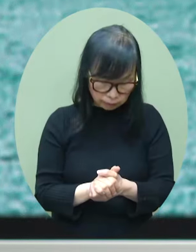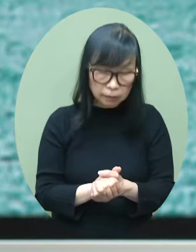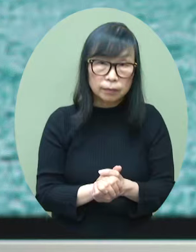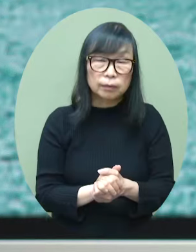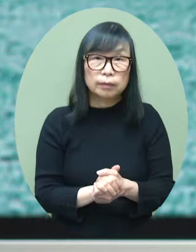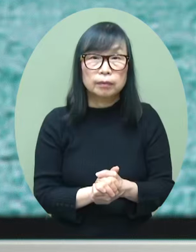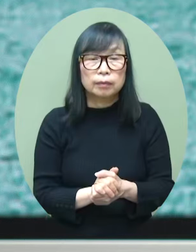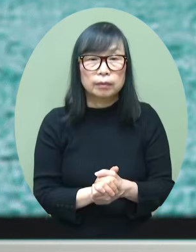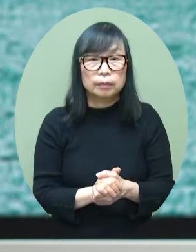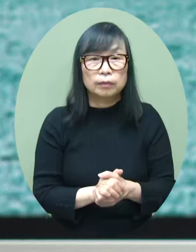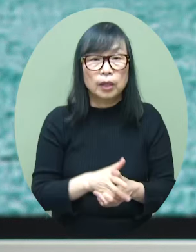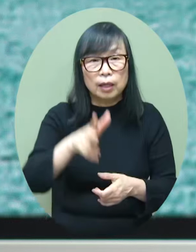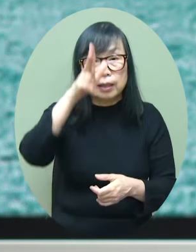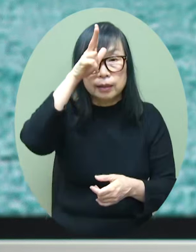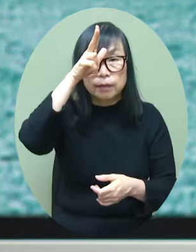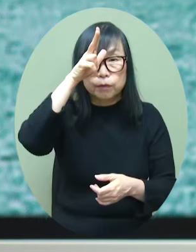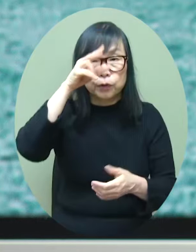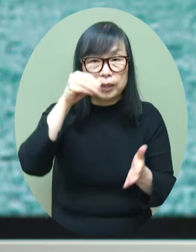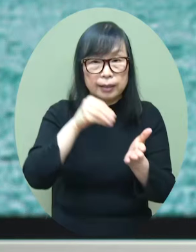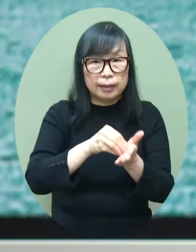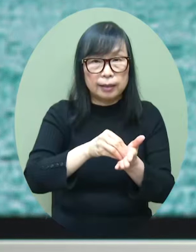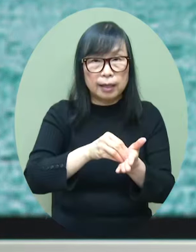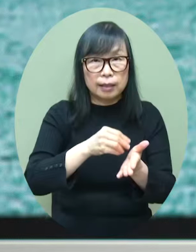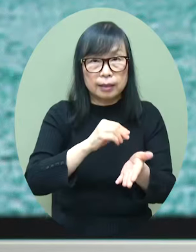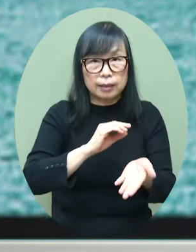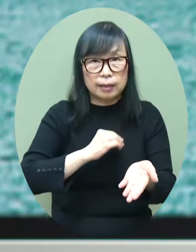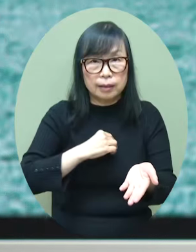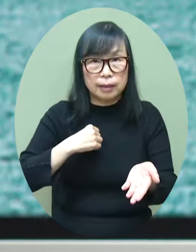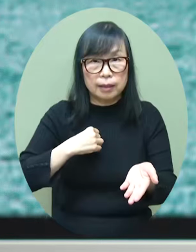那個政府在指定醫療處所